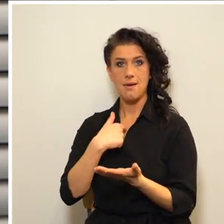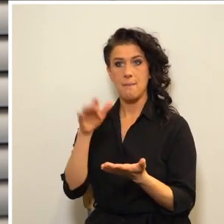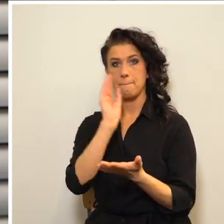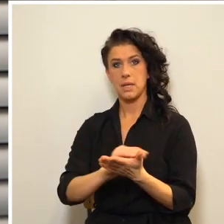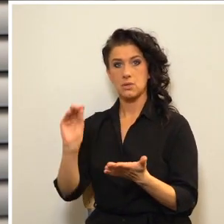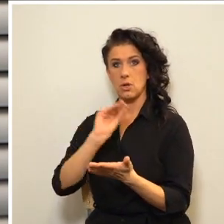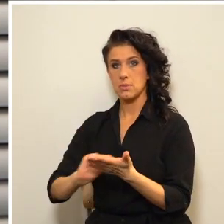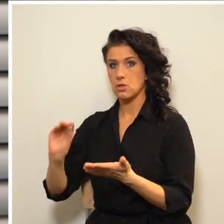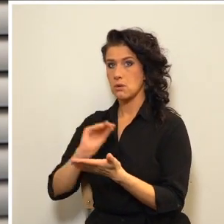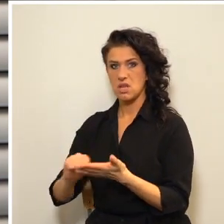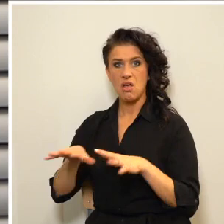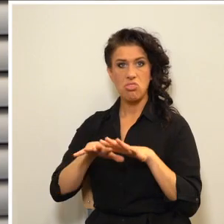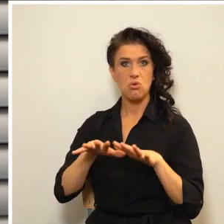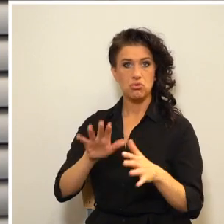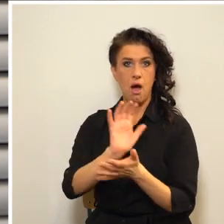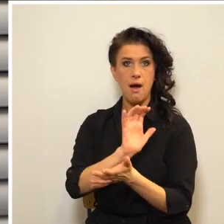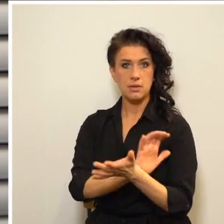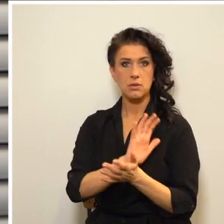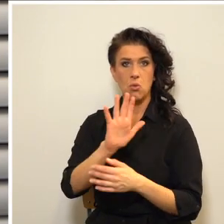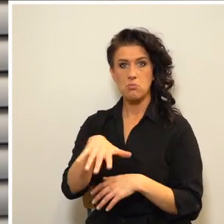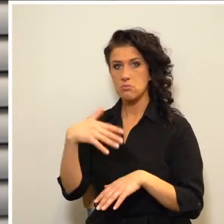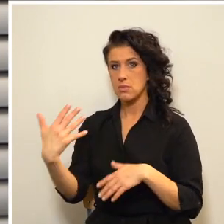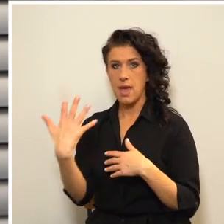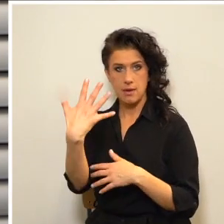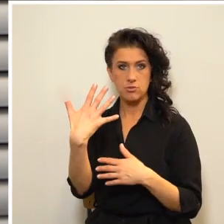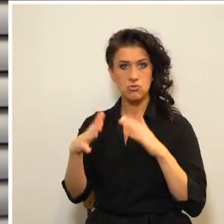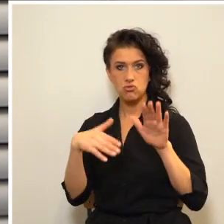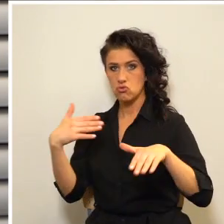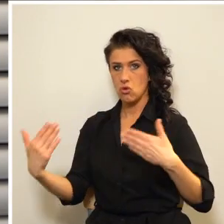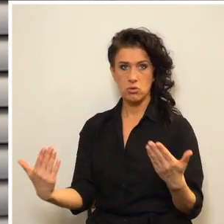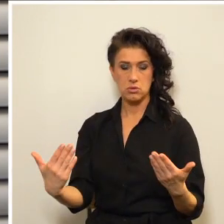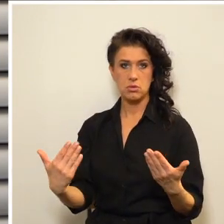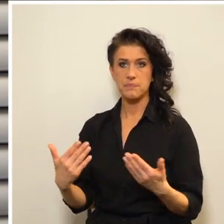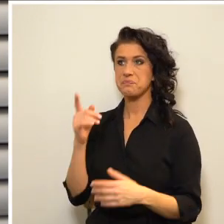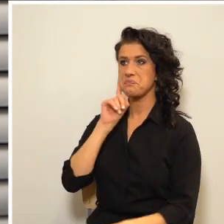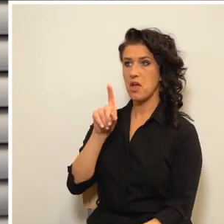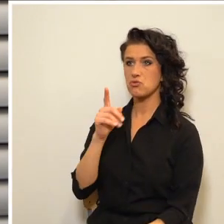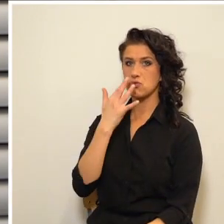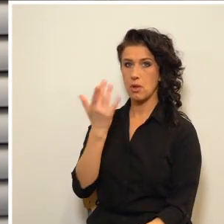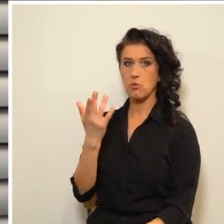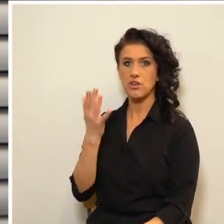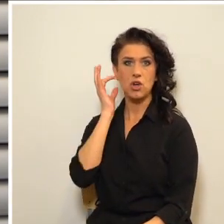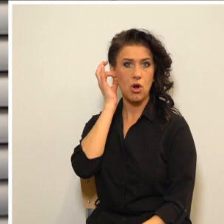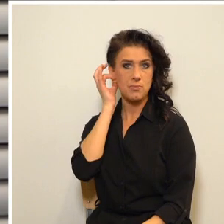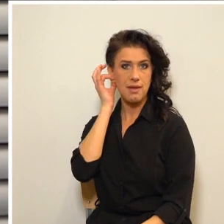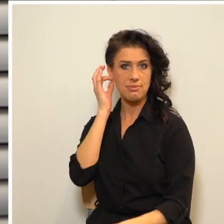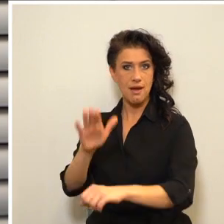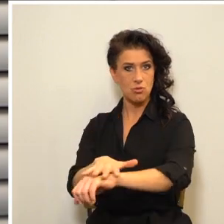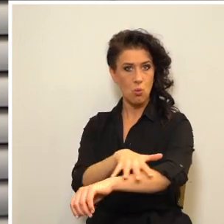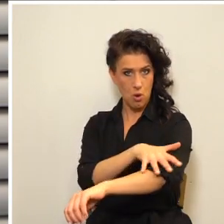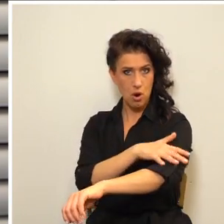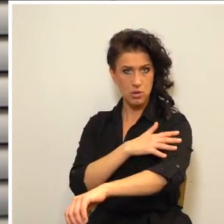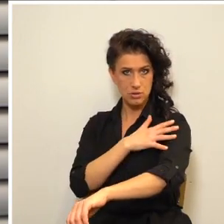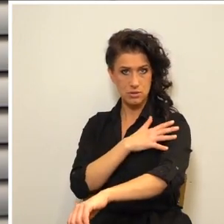on był z jego punktu widzenia to była prawda być może to była iluzja że na tej kobiecej ręce którą teraz ma